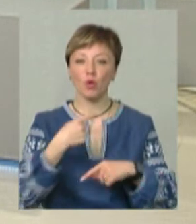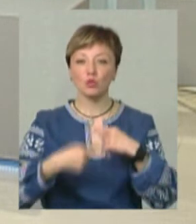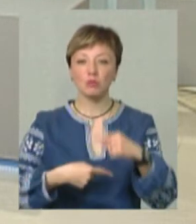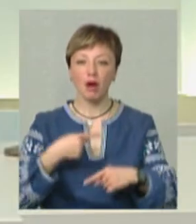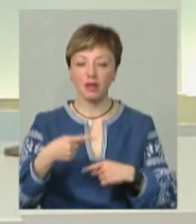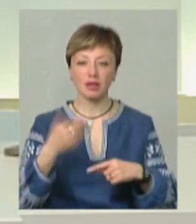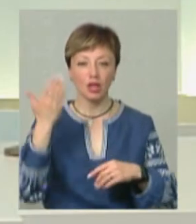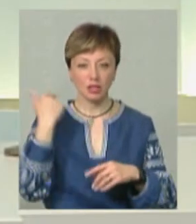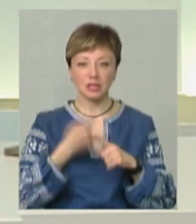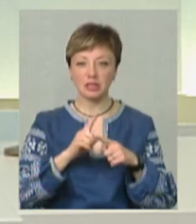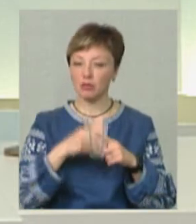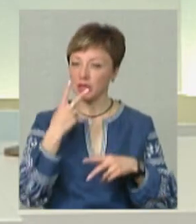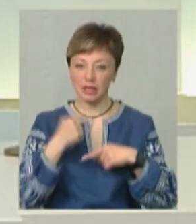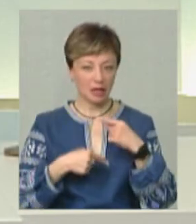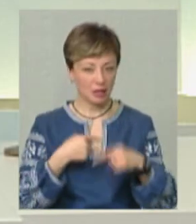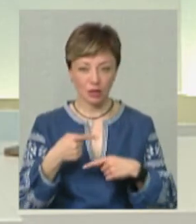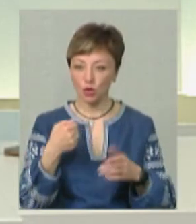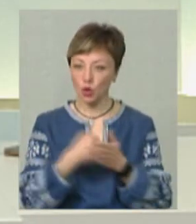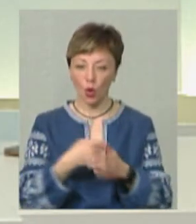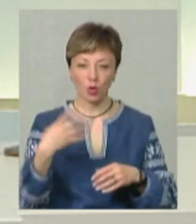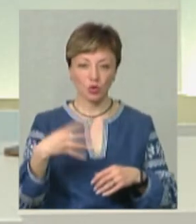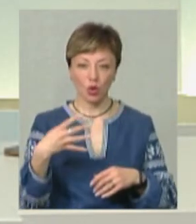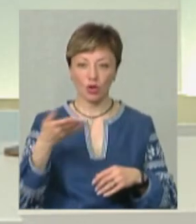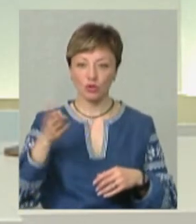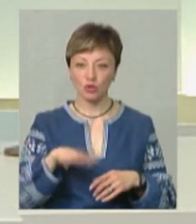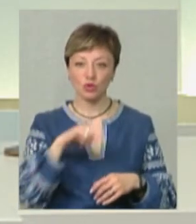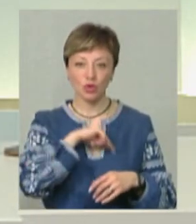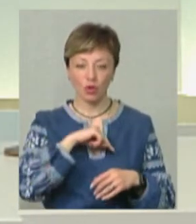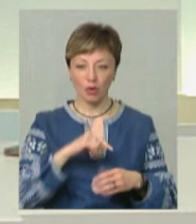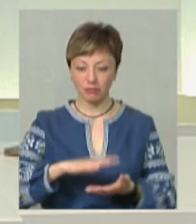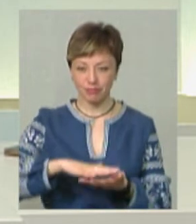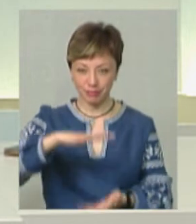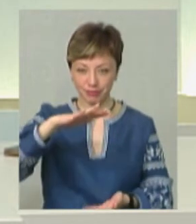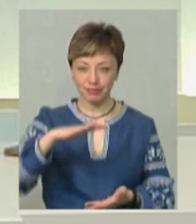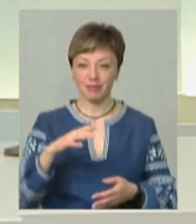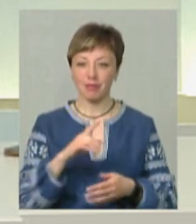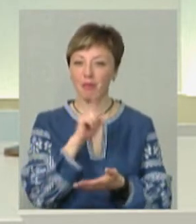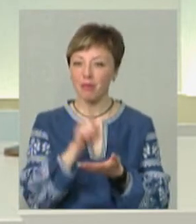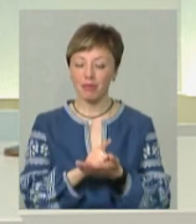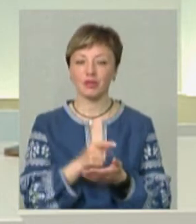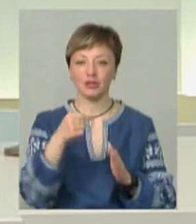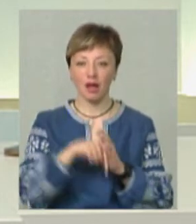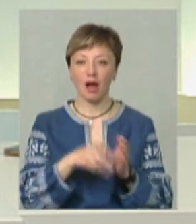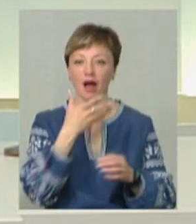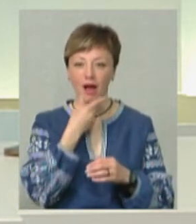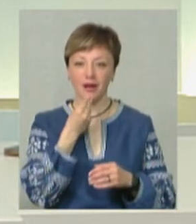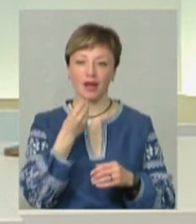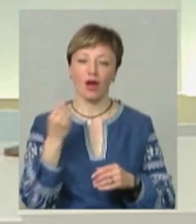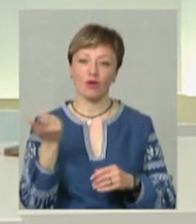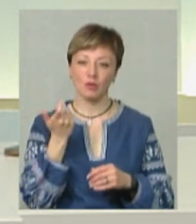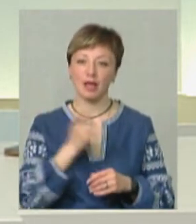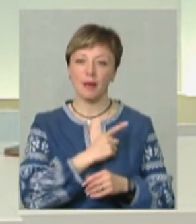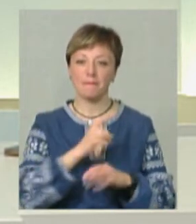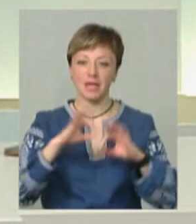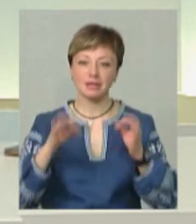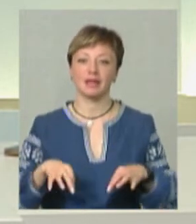спадок. Раніше це була традиція, там до 40 сорочок обов'язково в скрині мало бути. Це означає, що вона гарна господиня,